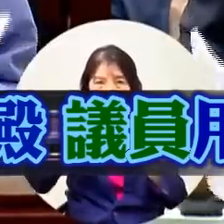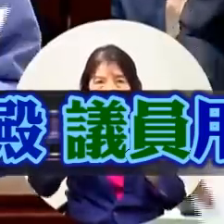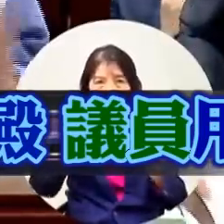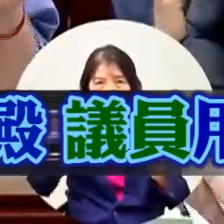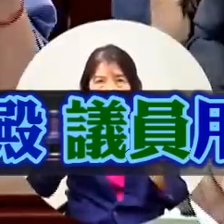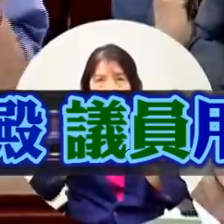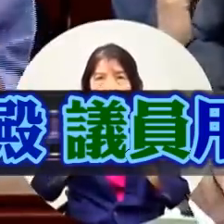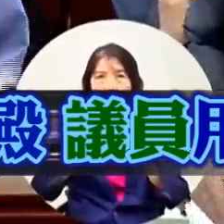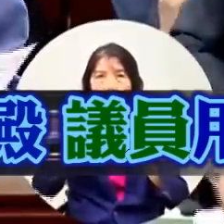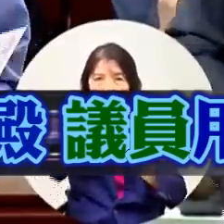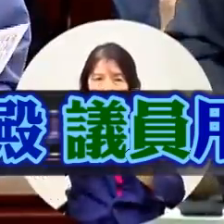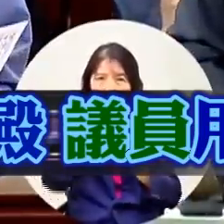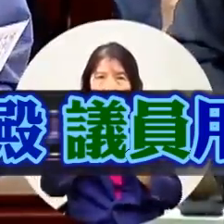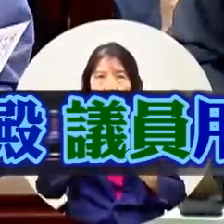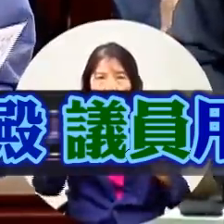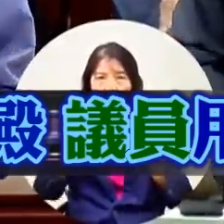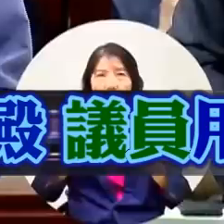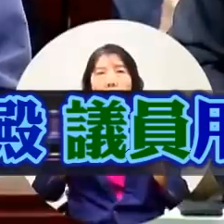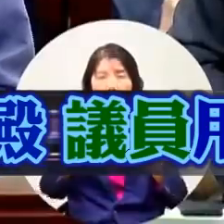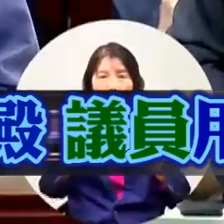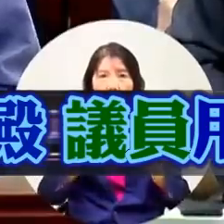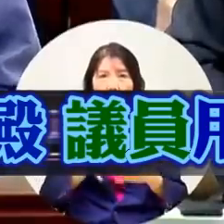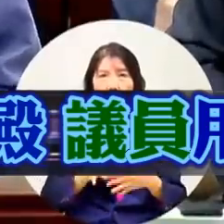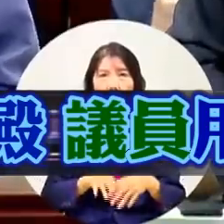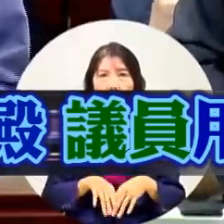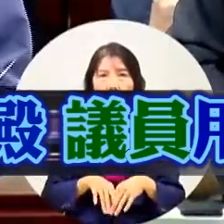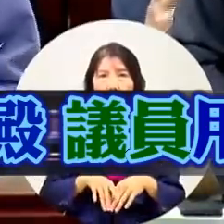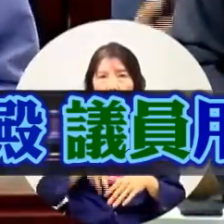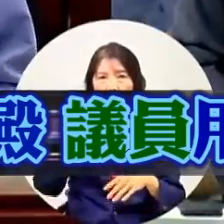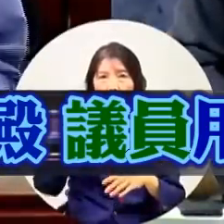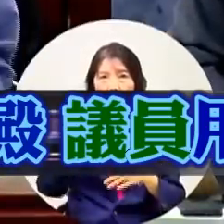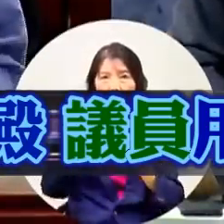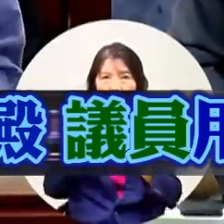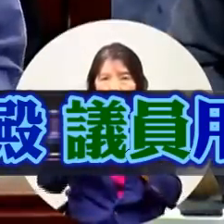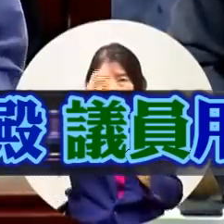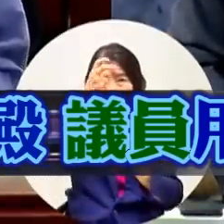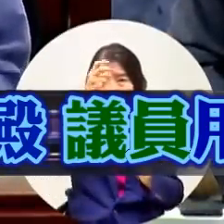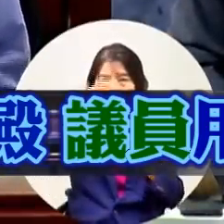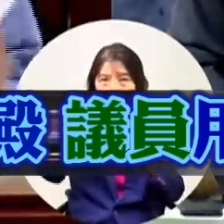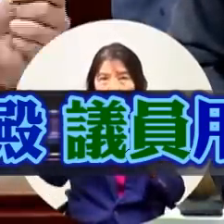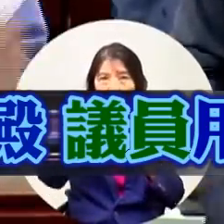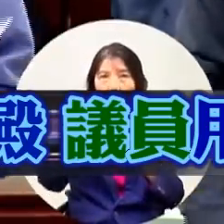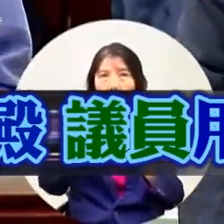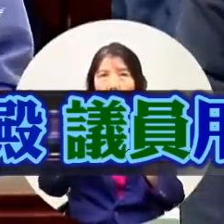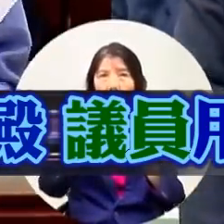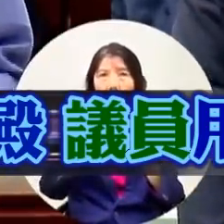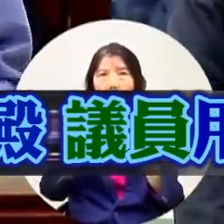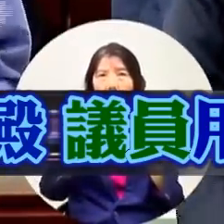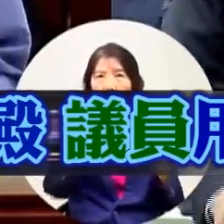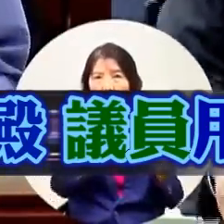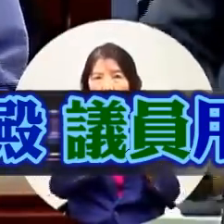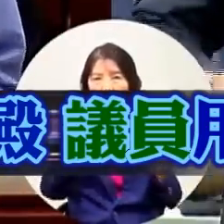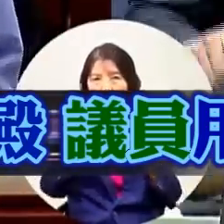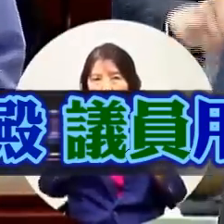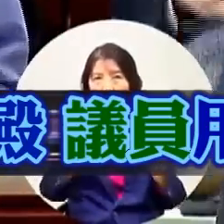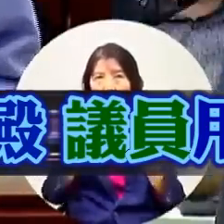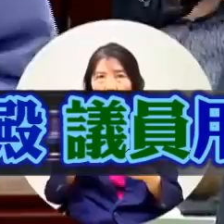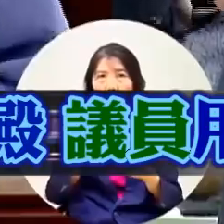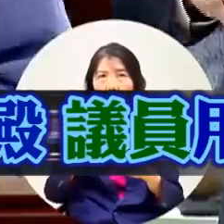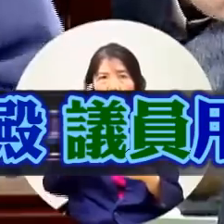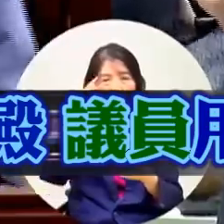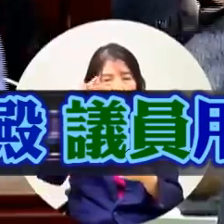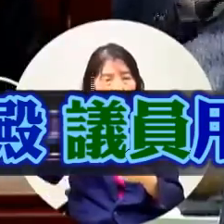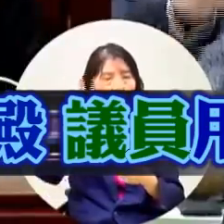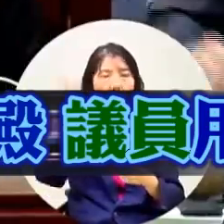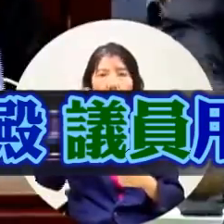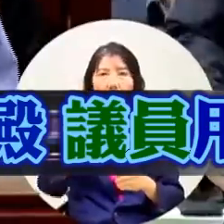所有的案子都是重要的案子。也请警察局通令，我们会要求所有的案子绝对不可以漠视不理。